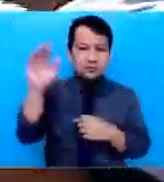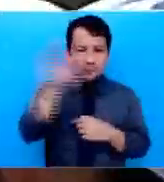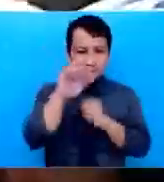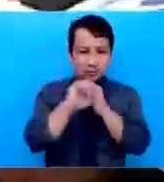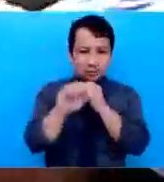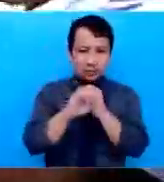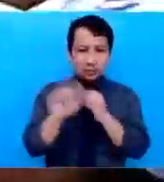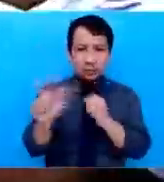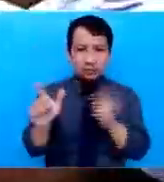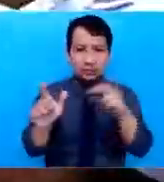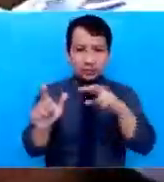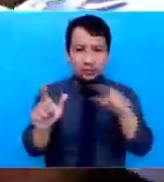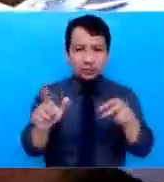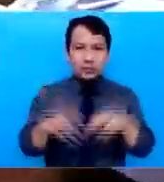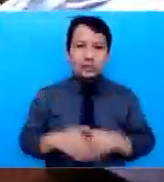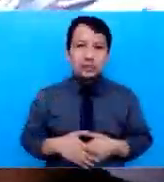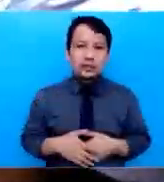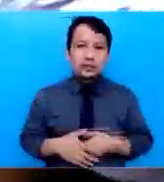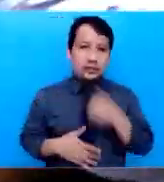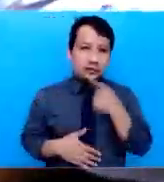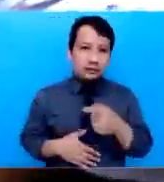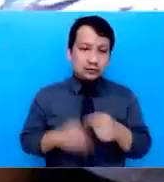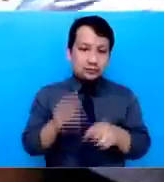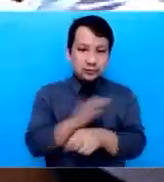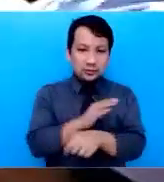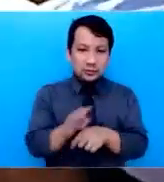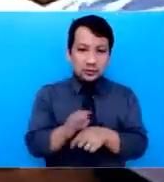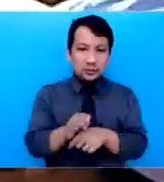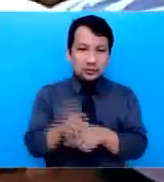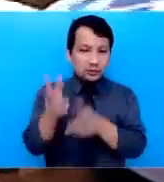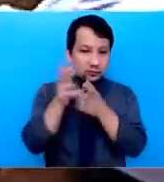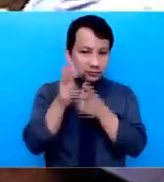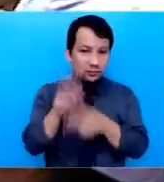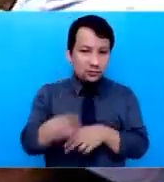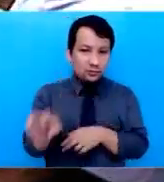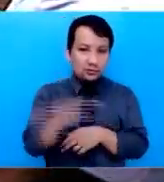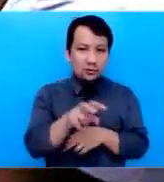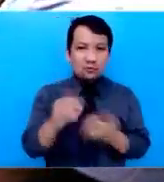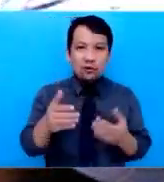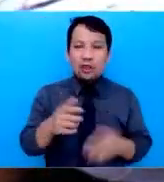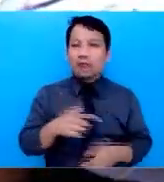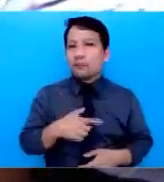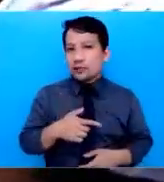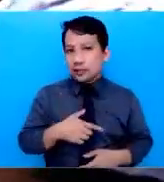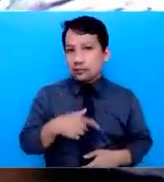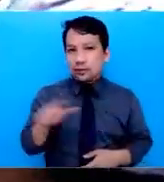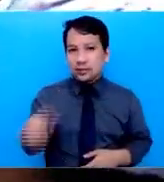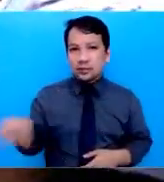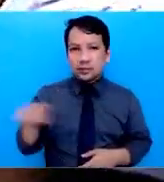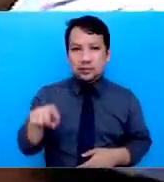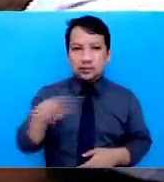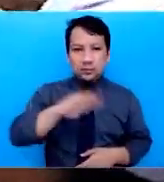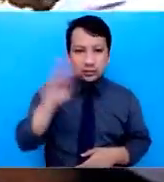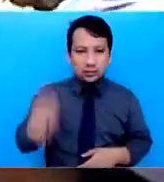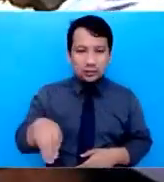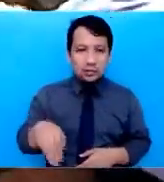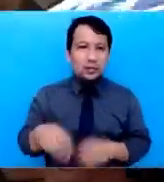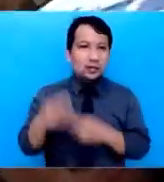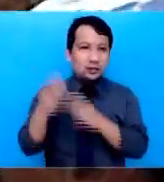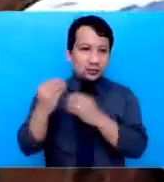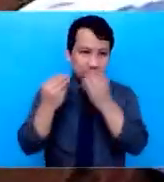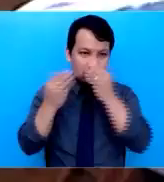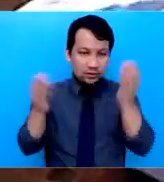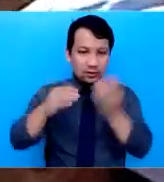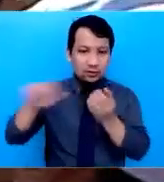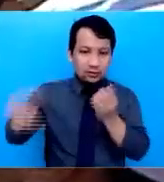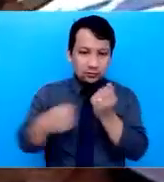2022 elections. Kahit abala sa kanyang listening tour, wala raw tatamad-tamad na opisyal sa lungsod. Umaasa rin siya sa suporta